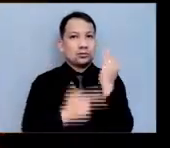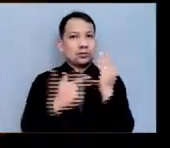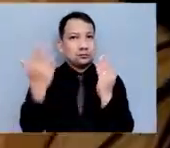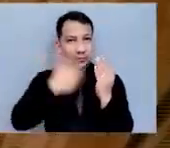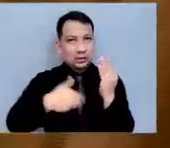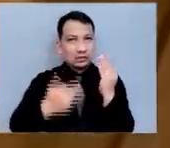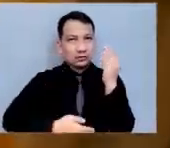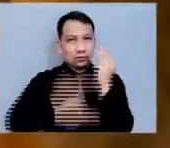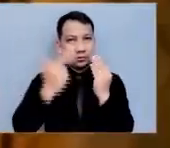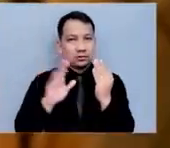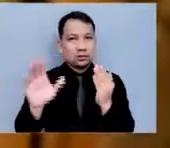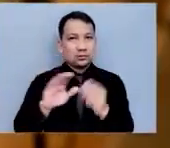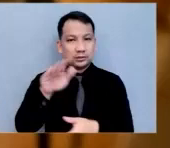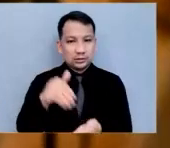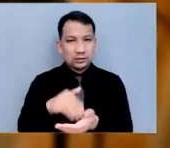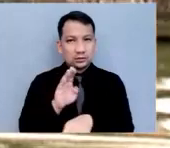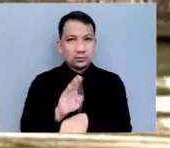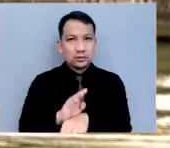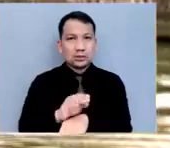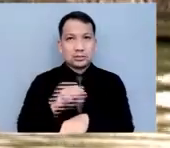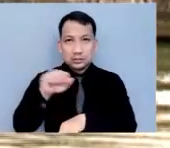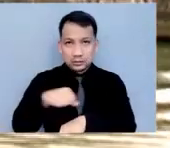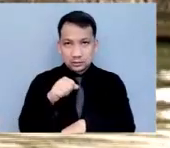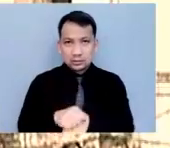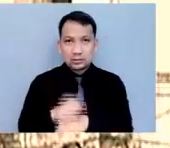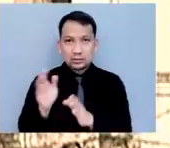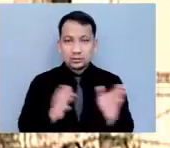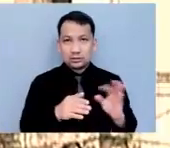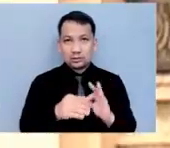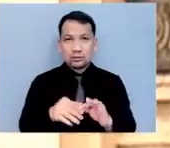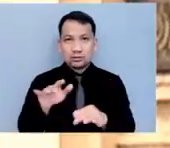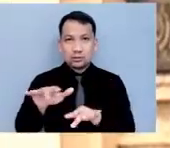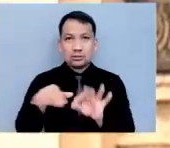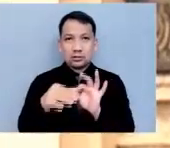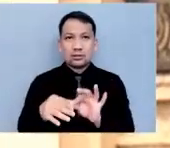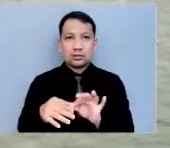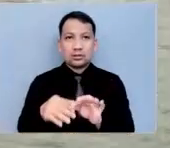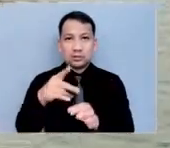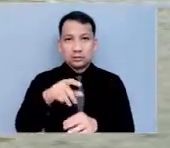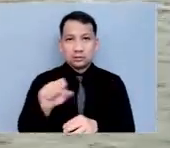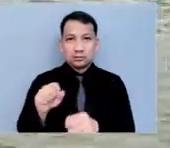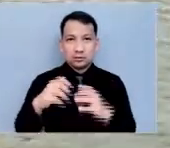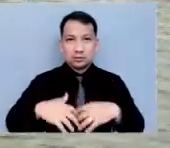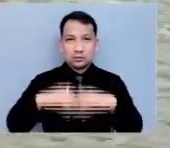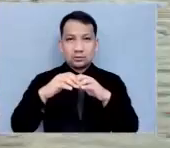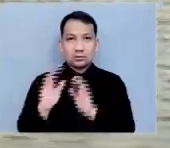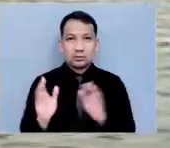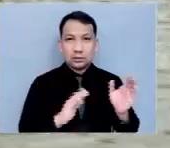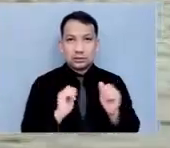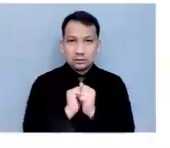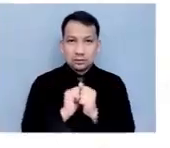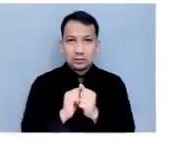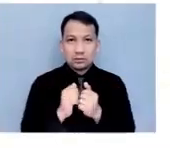hotels sa Central Business District ng Singapore. At ang planong gawin na social na hotel, ang post office ay bahagi rin daw ng